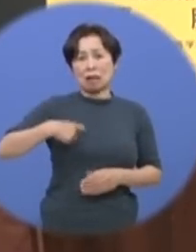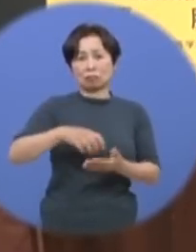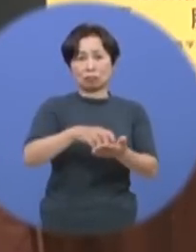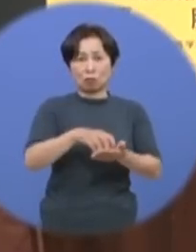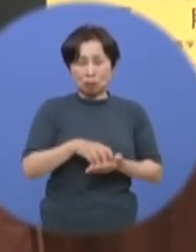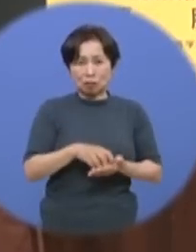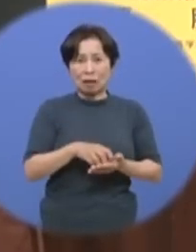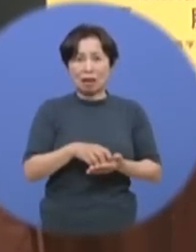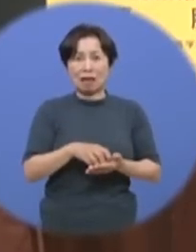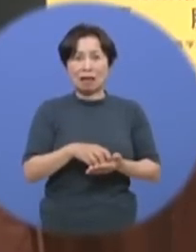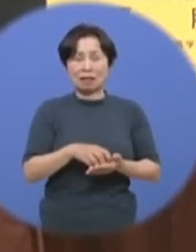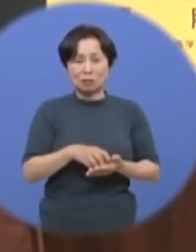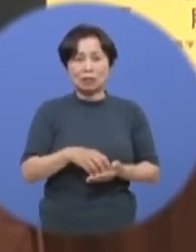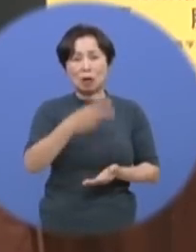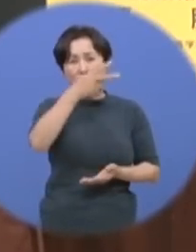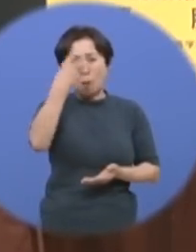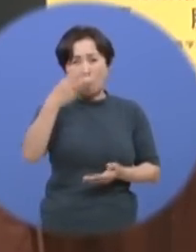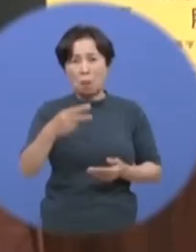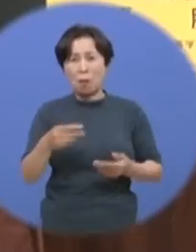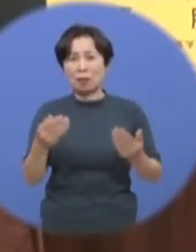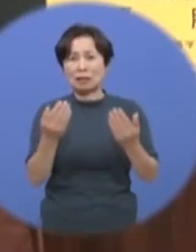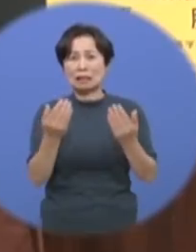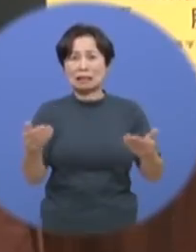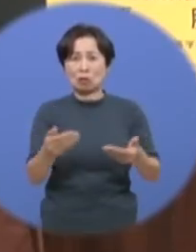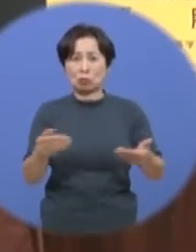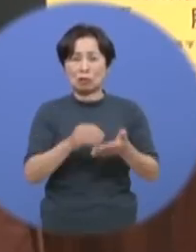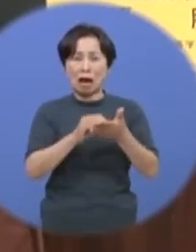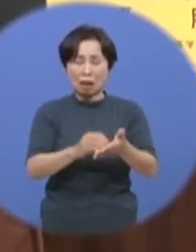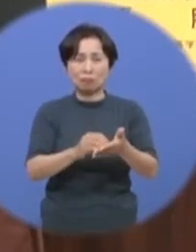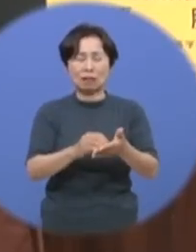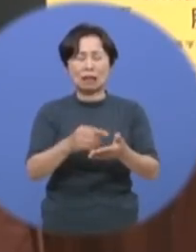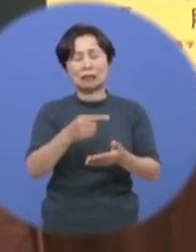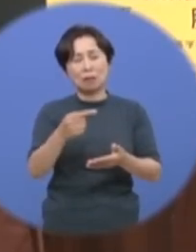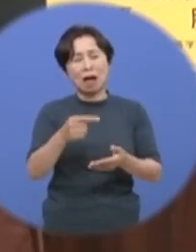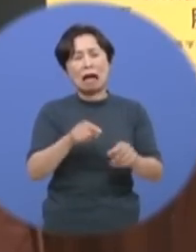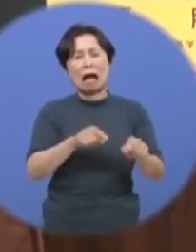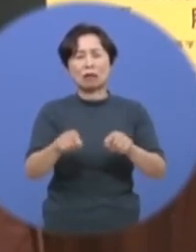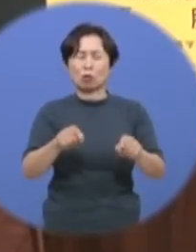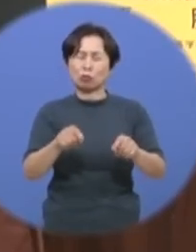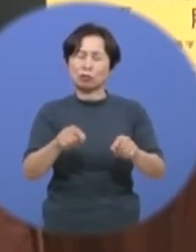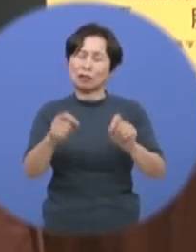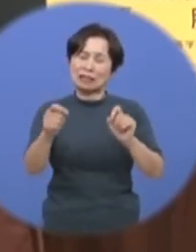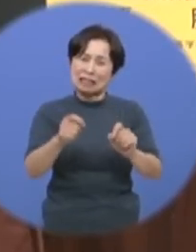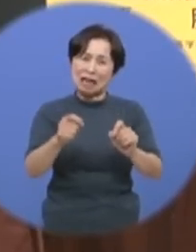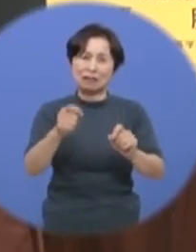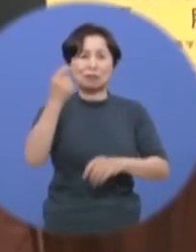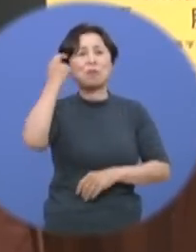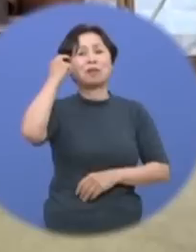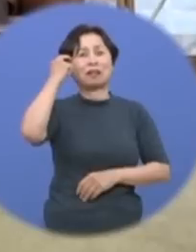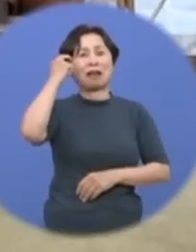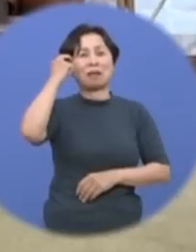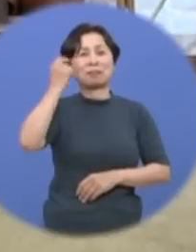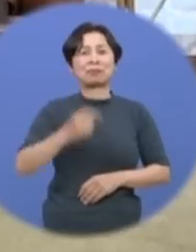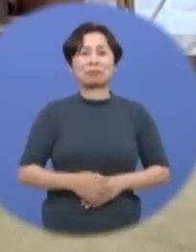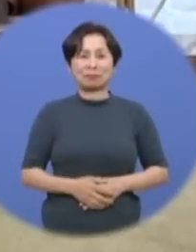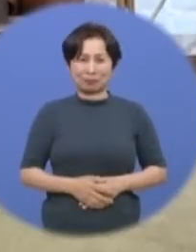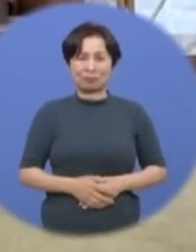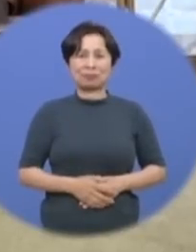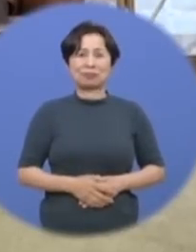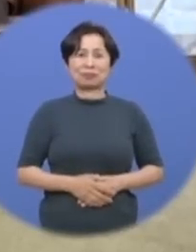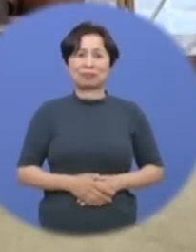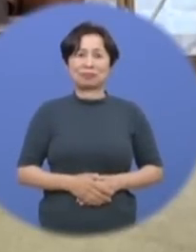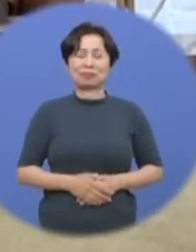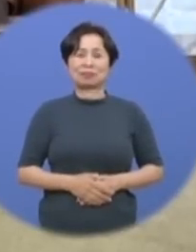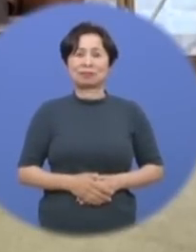後方に入るというのが一番園監督としては近道かなと思ったもんですからねそして